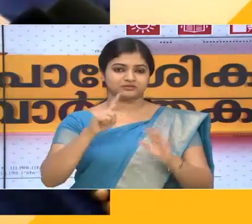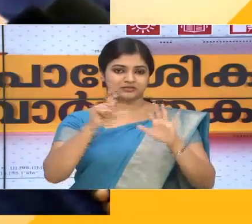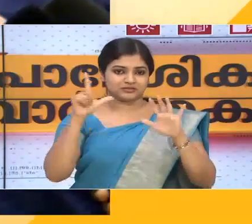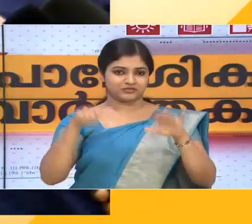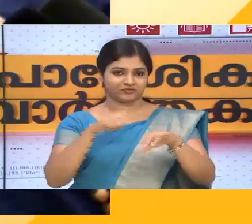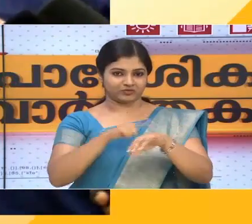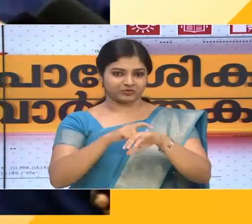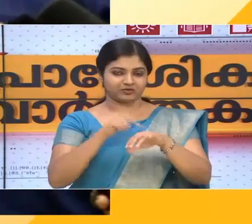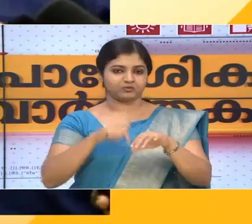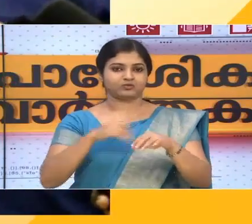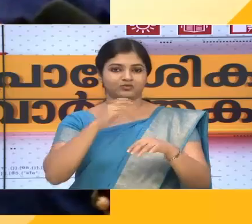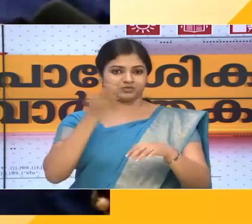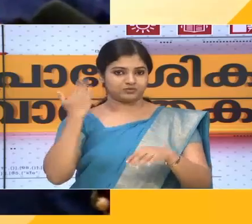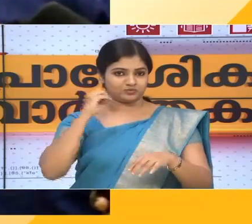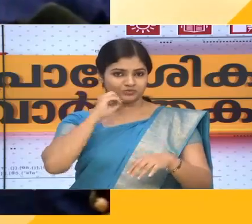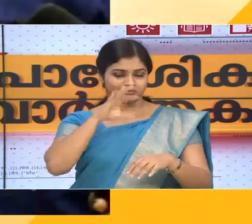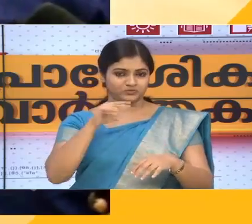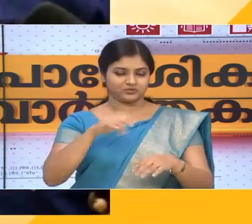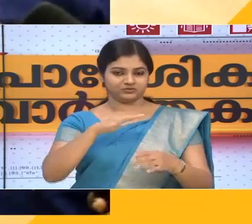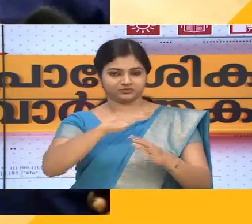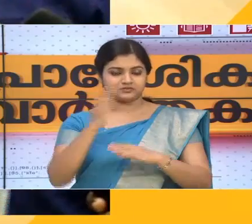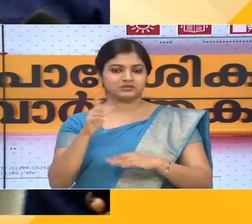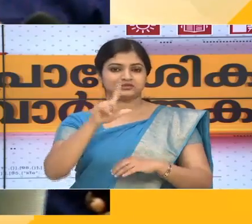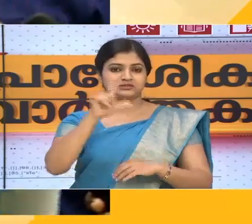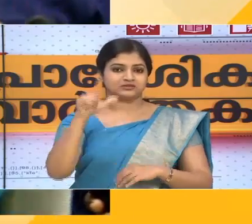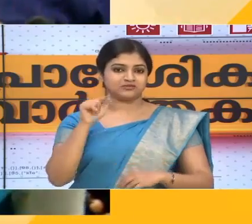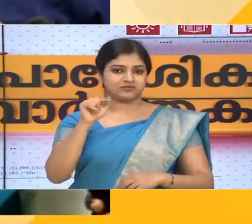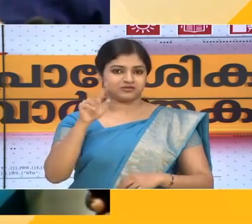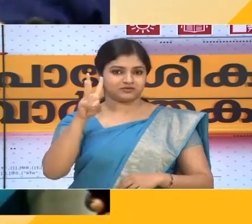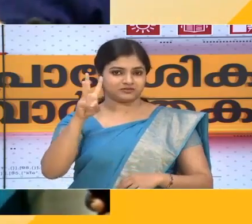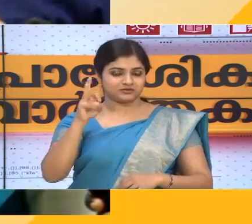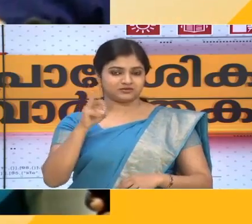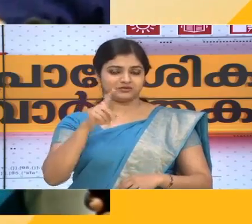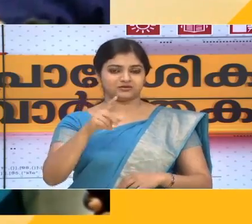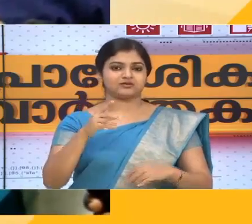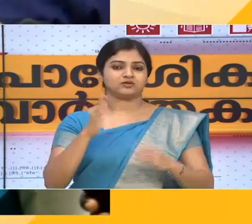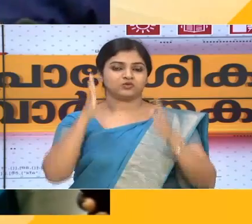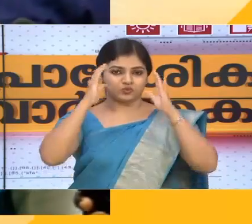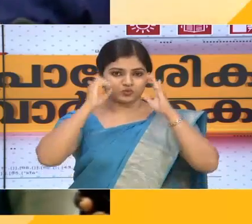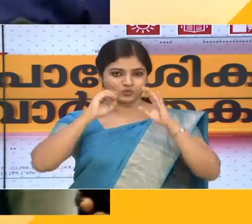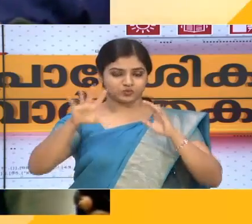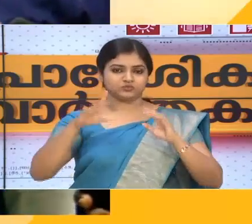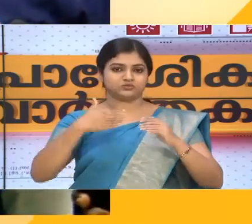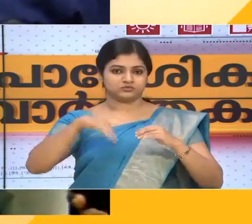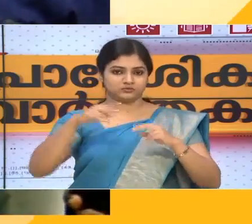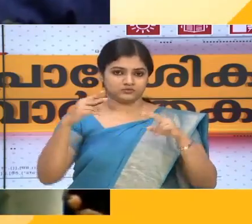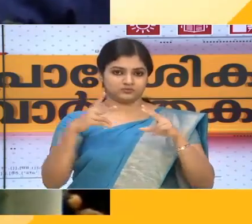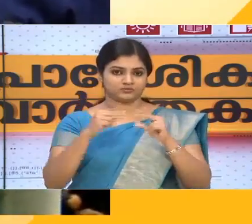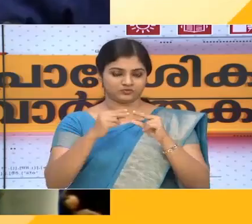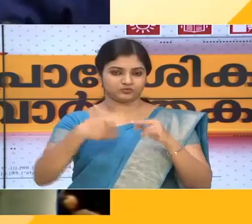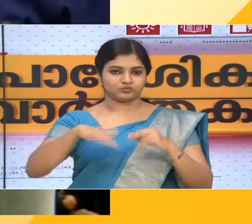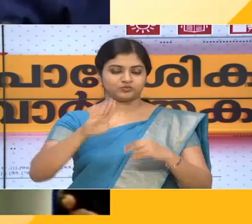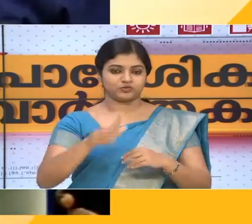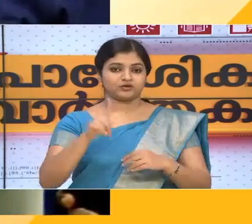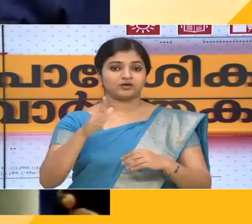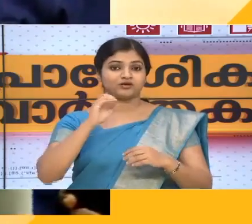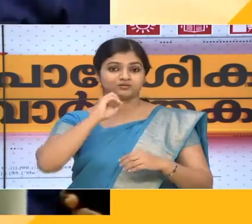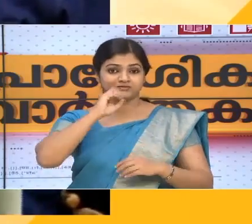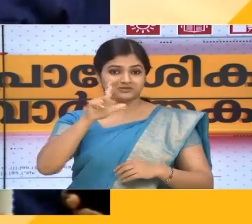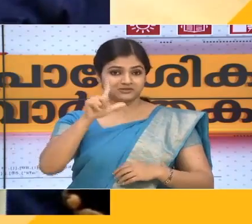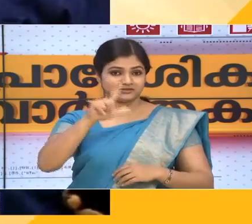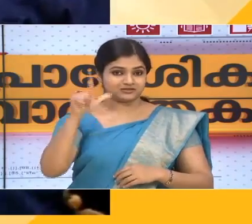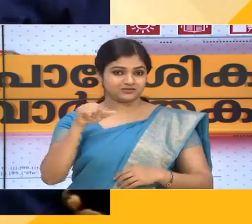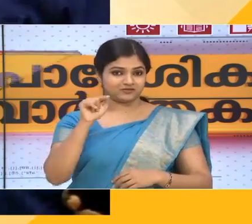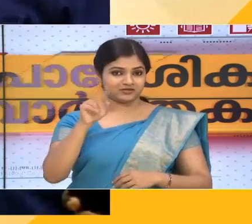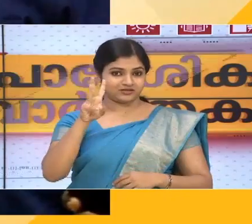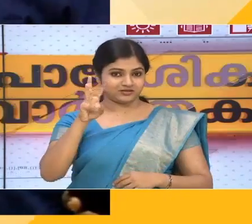പറഞ്ഞു, 7:30 പത്രക്കാരെ കാണും, മാധ്യമങ്ങളെ കാണും. ആ പറയുന്ന വാർത്തകൾ മാത്രമാണ് ശരിയായിട്ടുള്ള വാർത്തകൾ. ഒരുപാട്